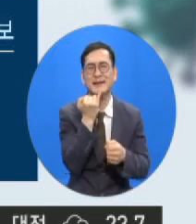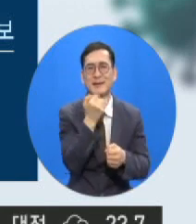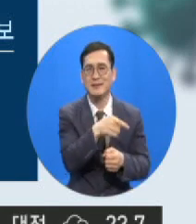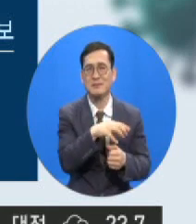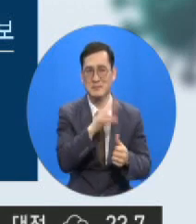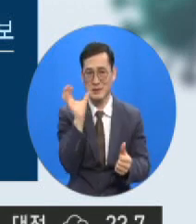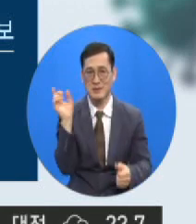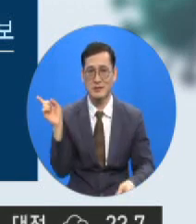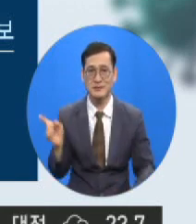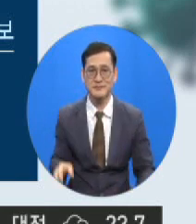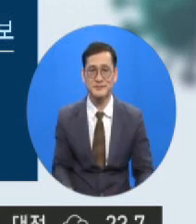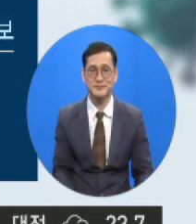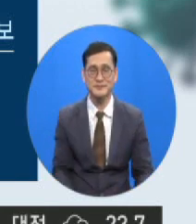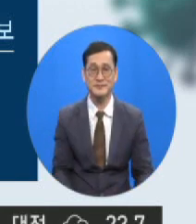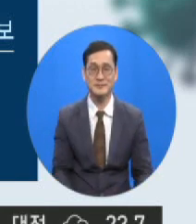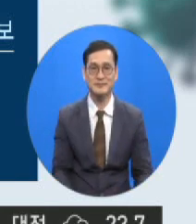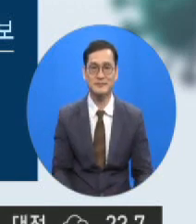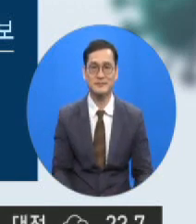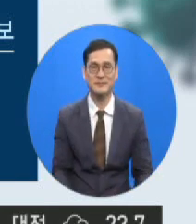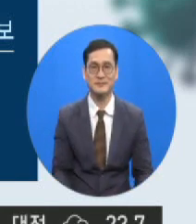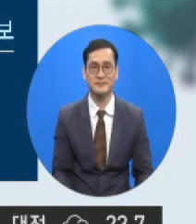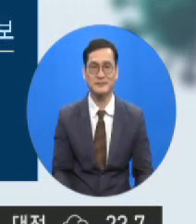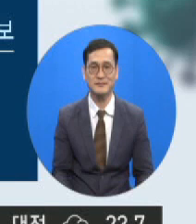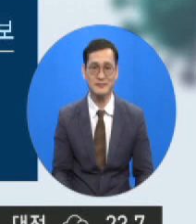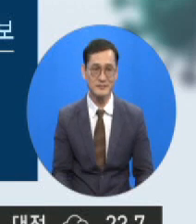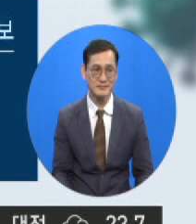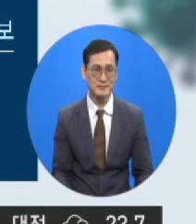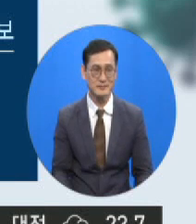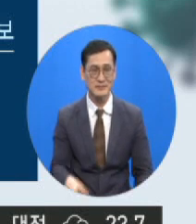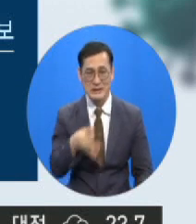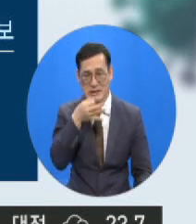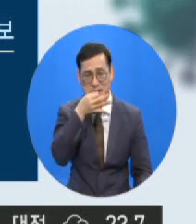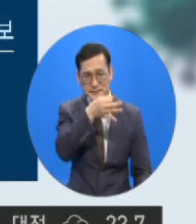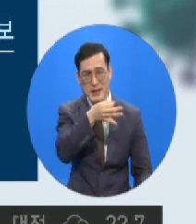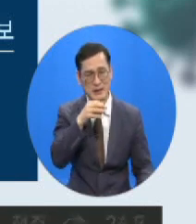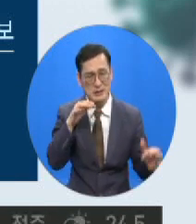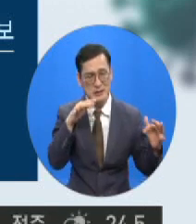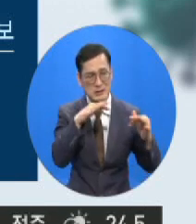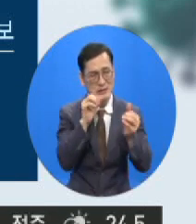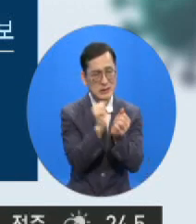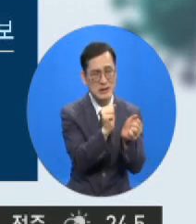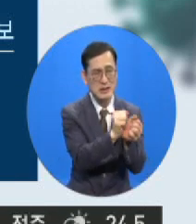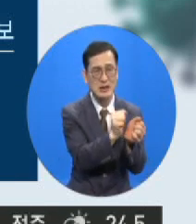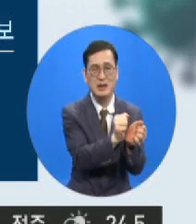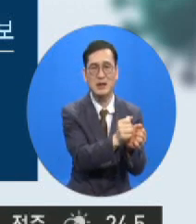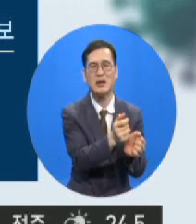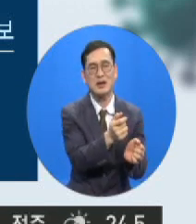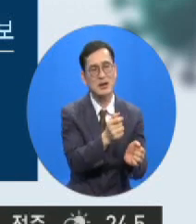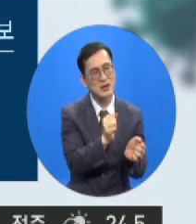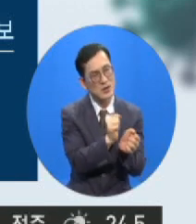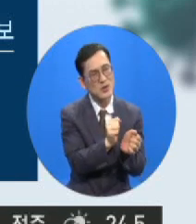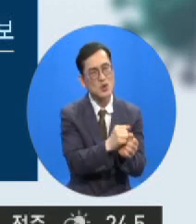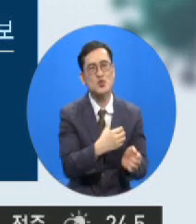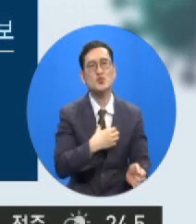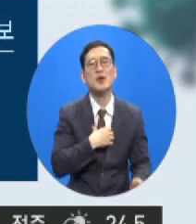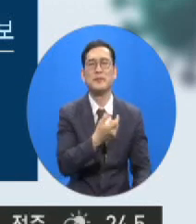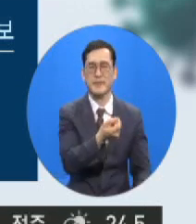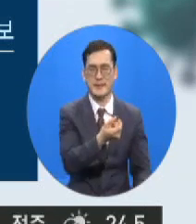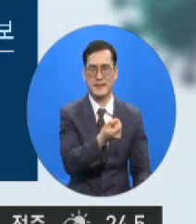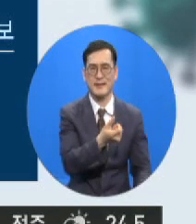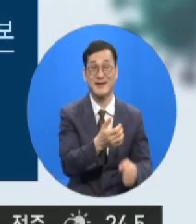인터뷰에서 활동도와 밀접도 측면에서 상대적으로 비말 전파력이 낮은 룸살롱 등 일반 유흥시설에 먼저 적용을